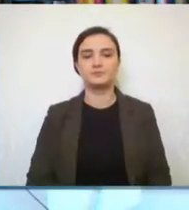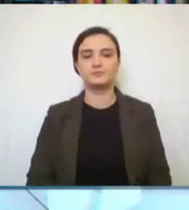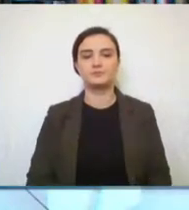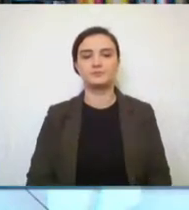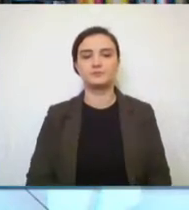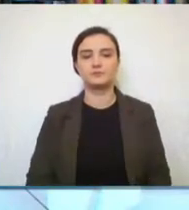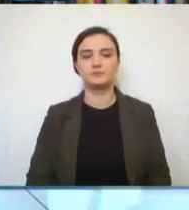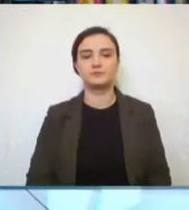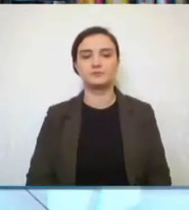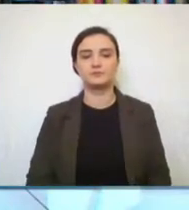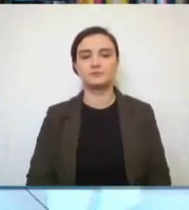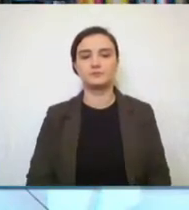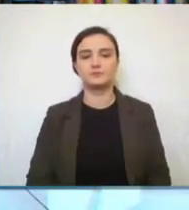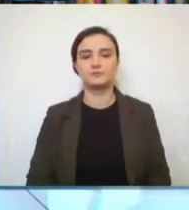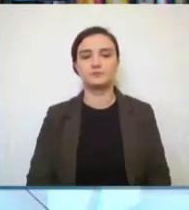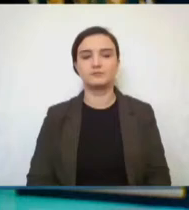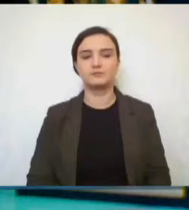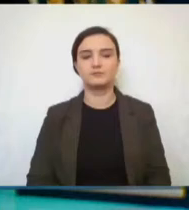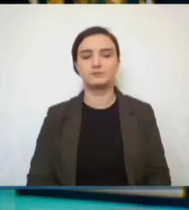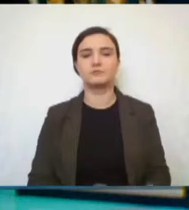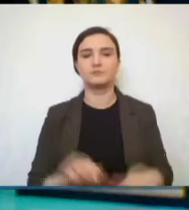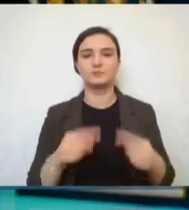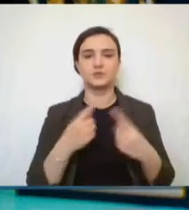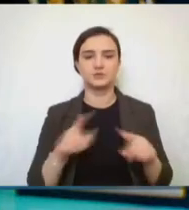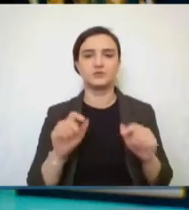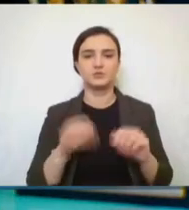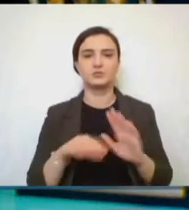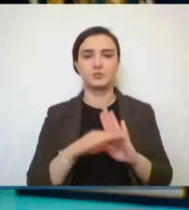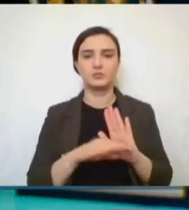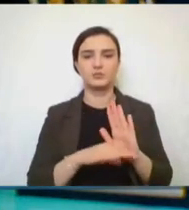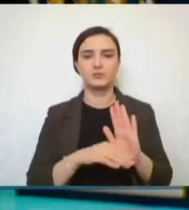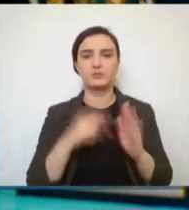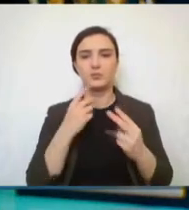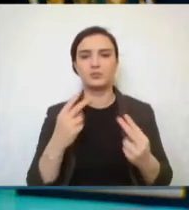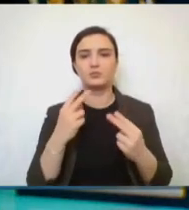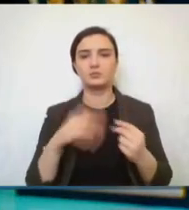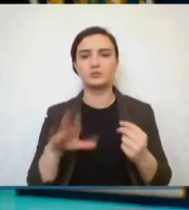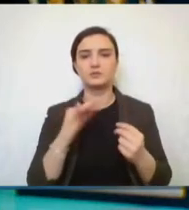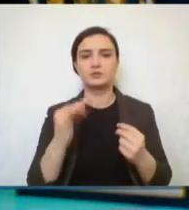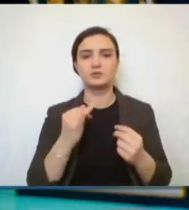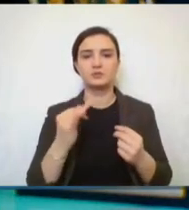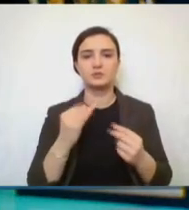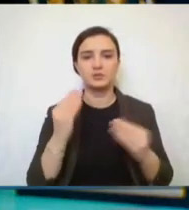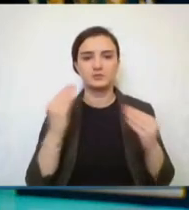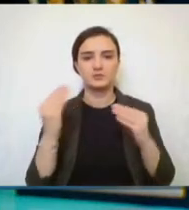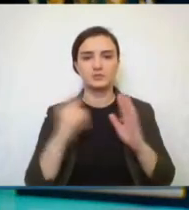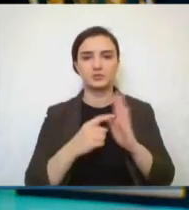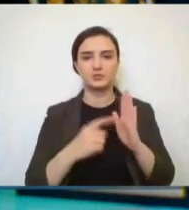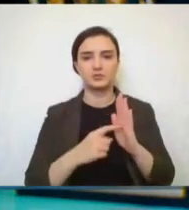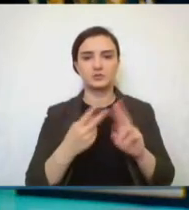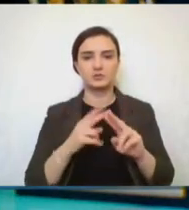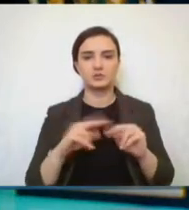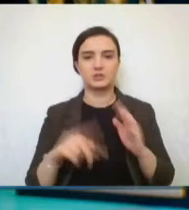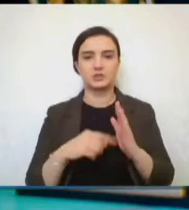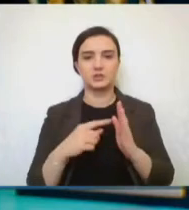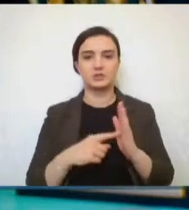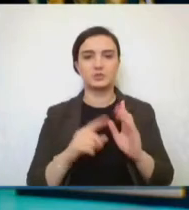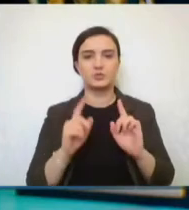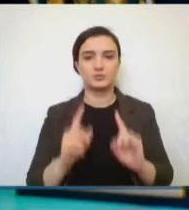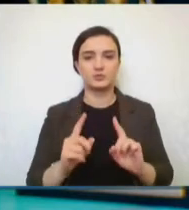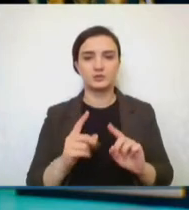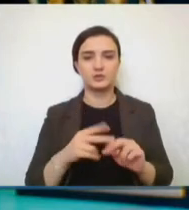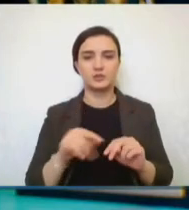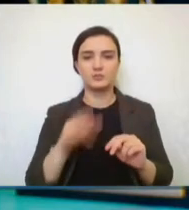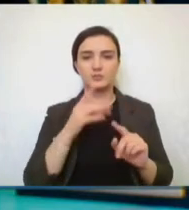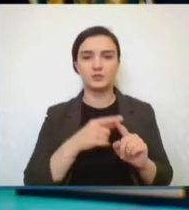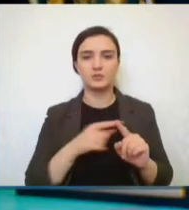შეგვიძლია ვისაუბროთ, ჩამოთვალოთ, ჩვენი მაყურებლისთვის უნდა საინტერესო განვიხილოთ ეს საკითხი. თუმცა ამ პერიოდში, როდესაც